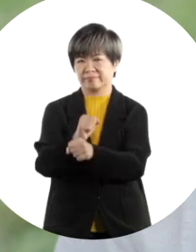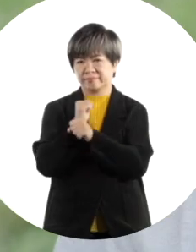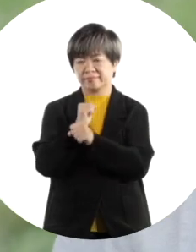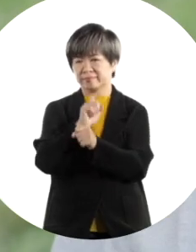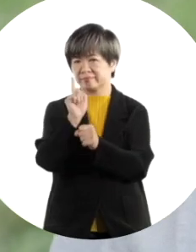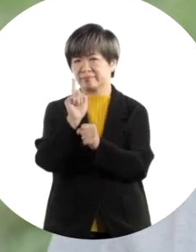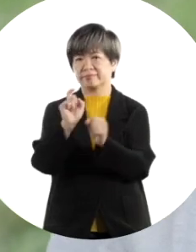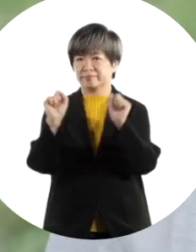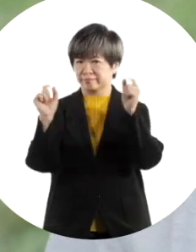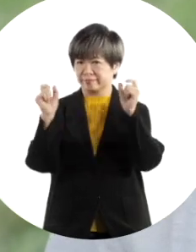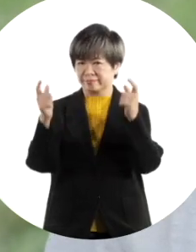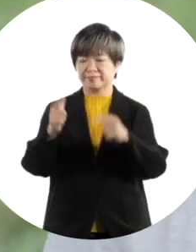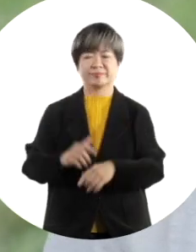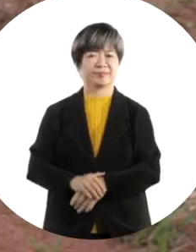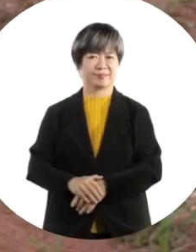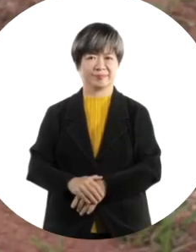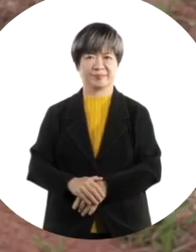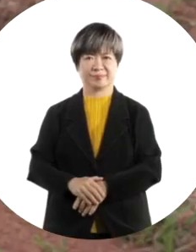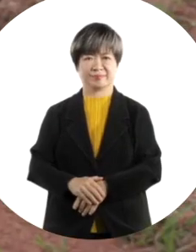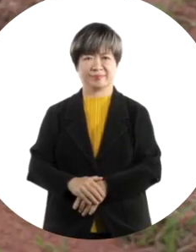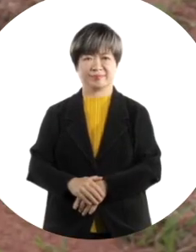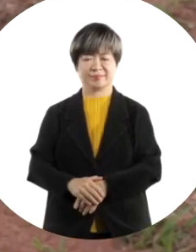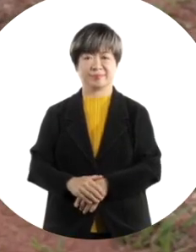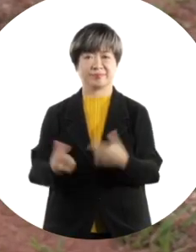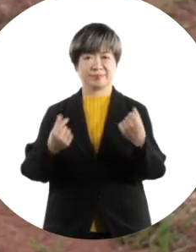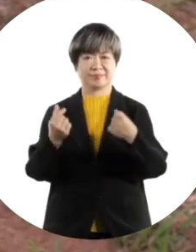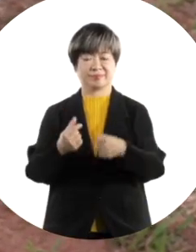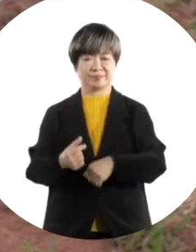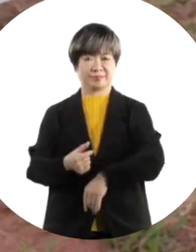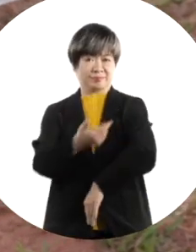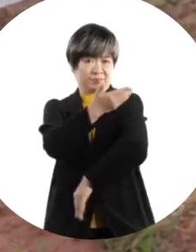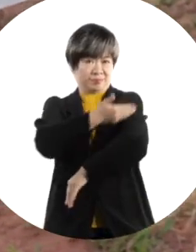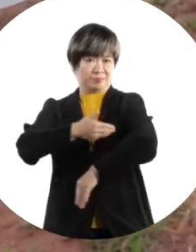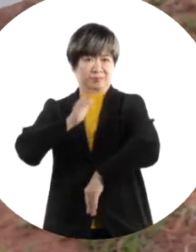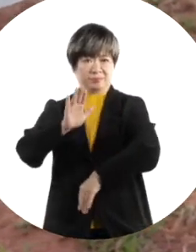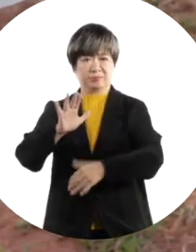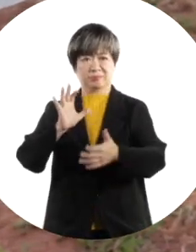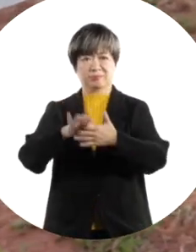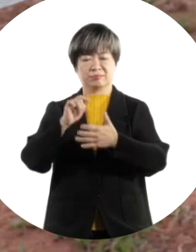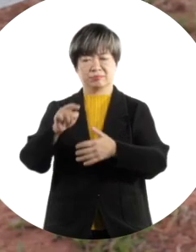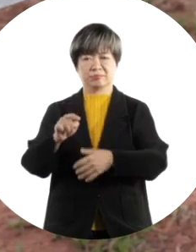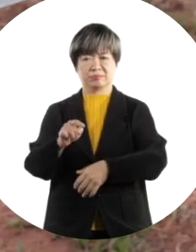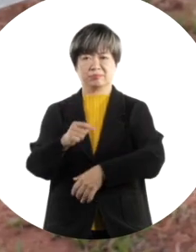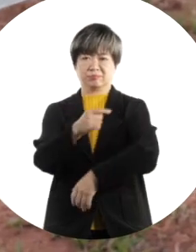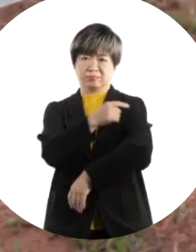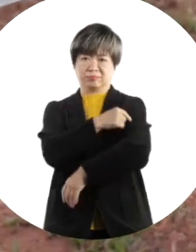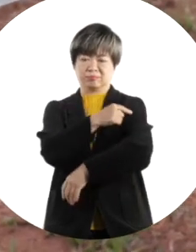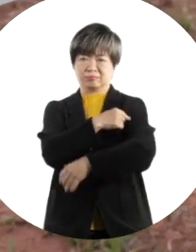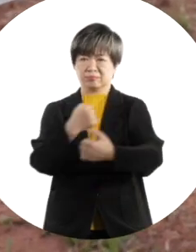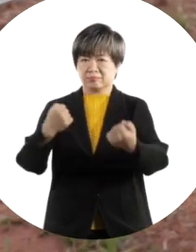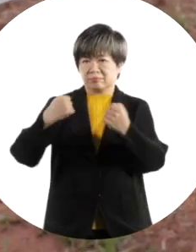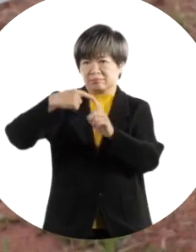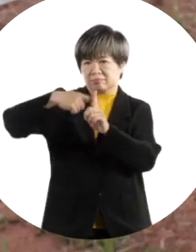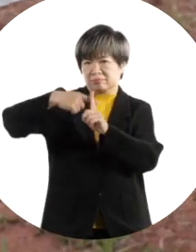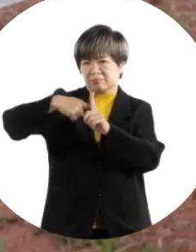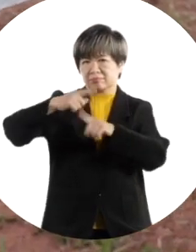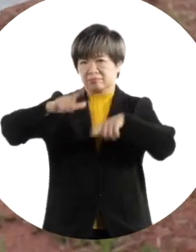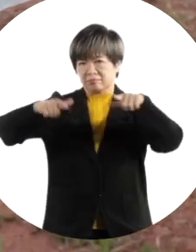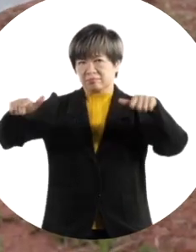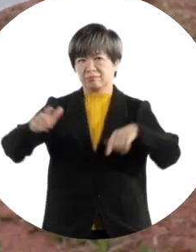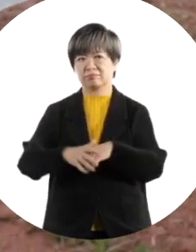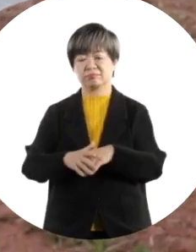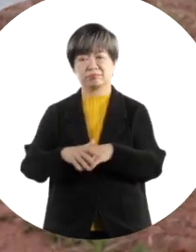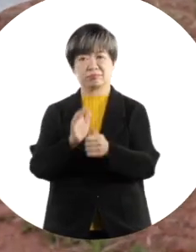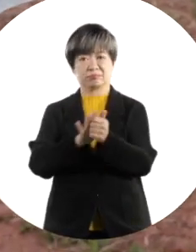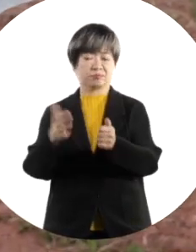意的地方也不一样哦。像是上肢截肢者，因为上肢残肢的施力程度不同，可